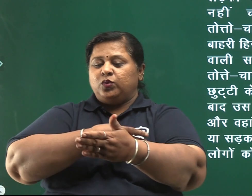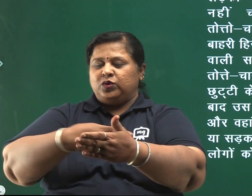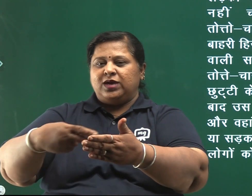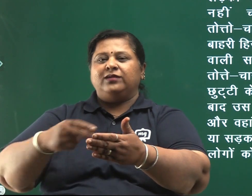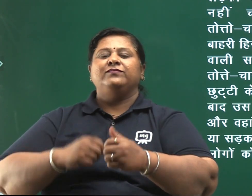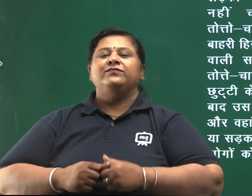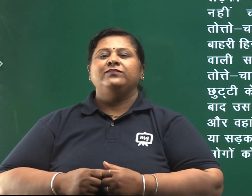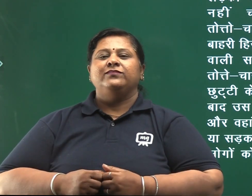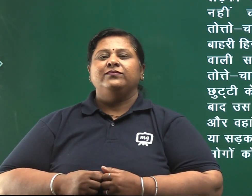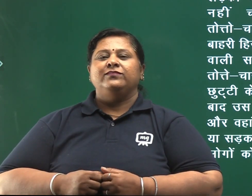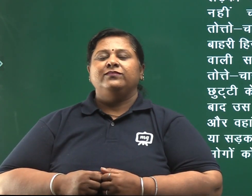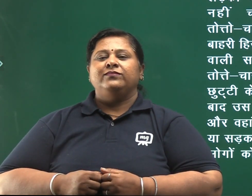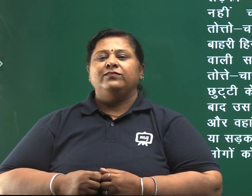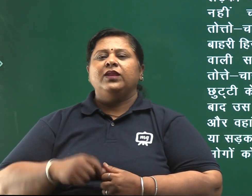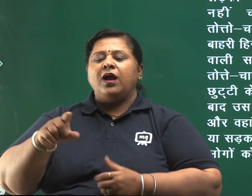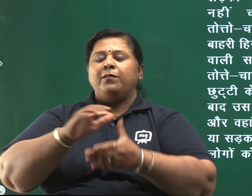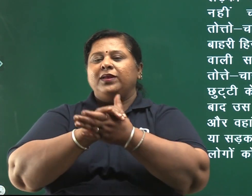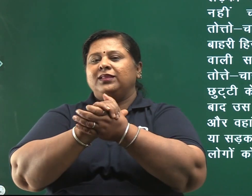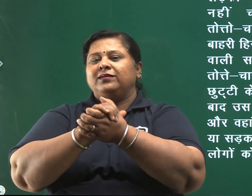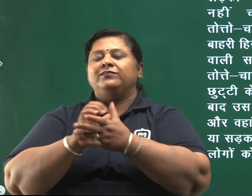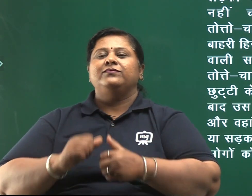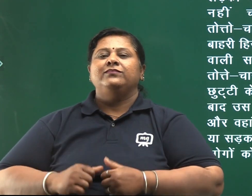तोतो-चान का मित्र